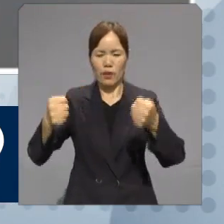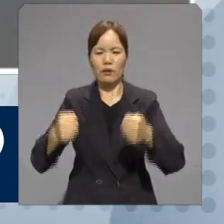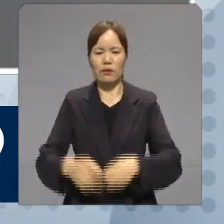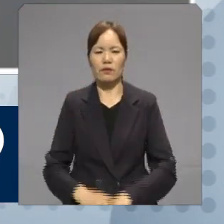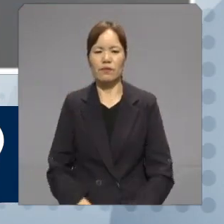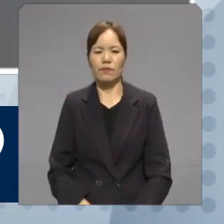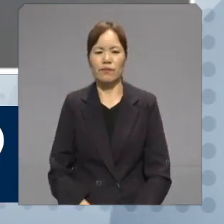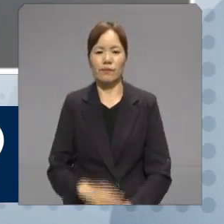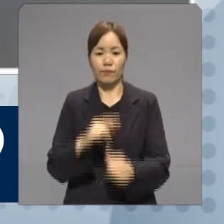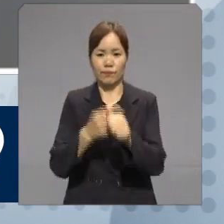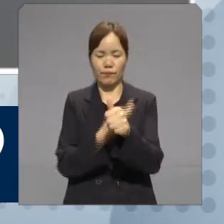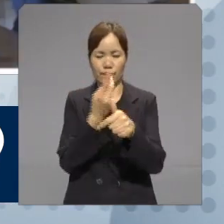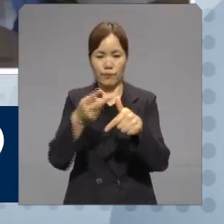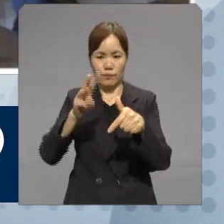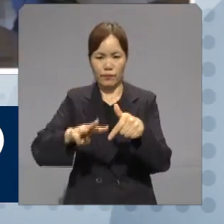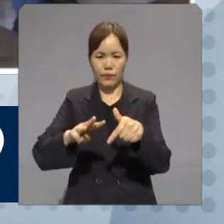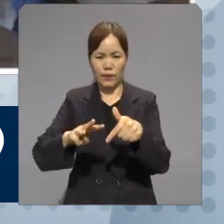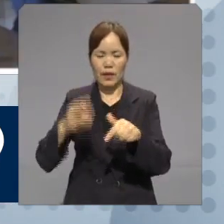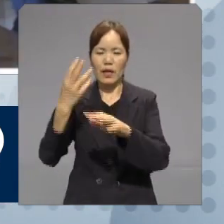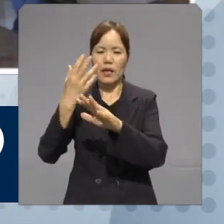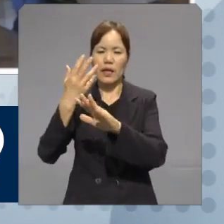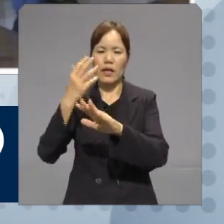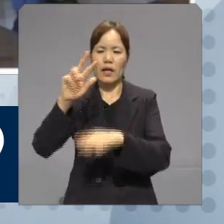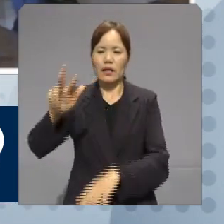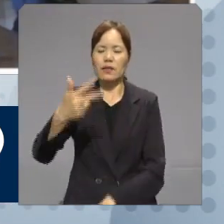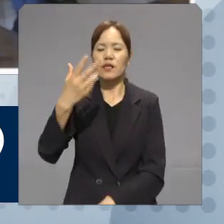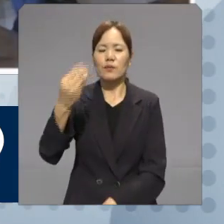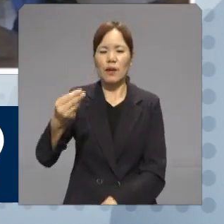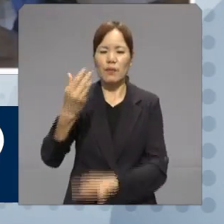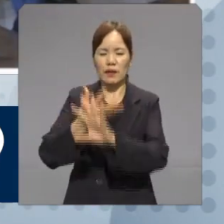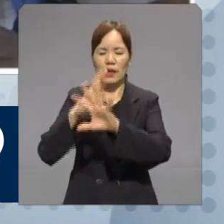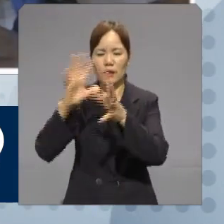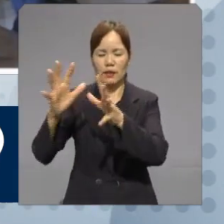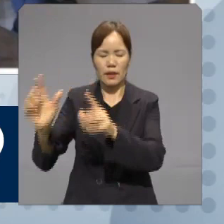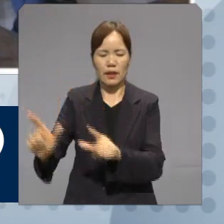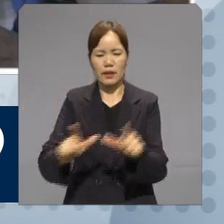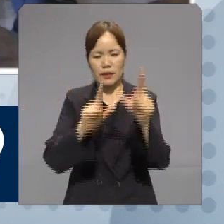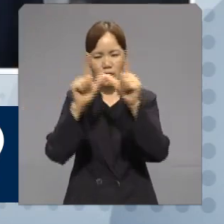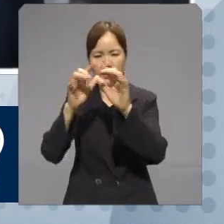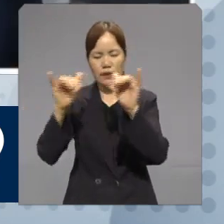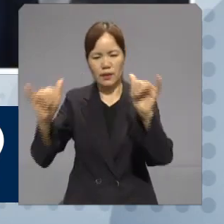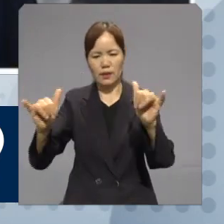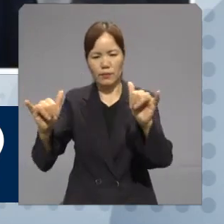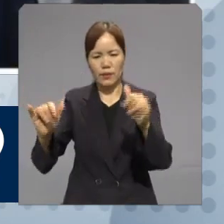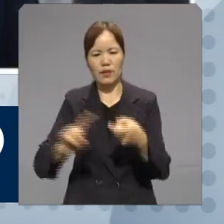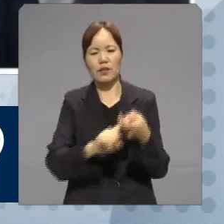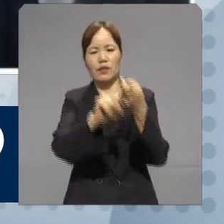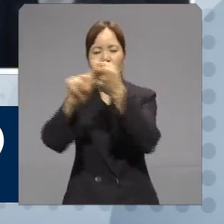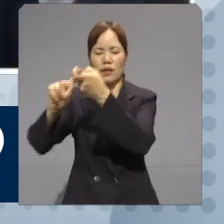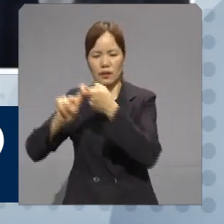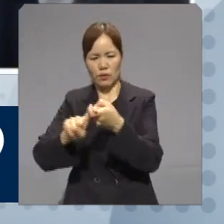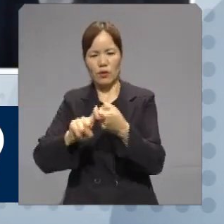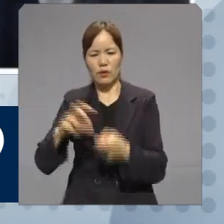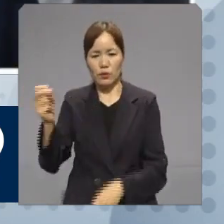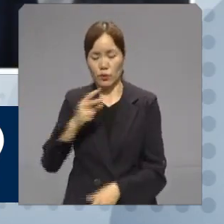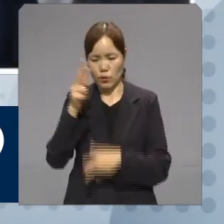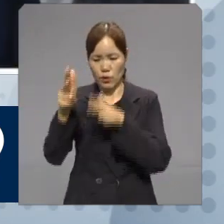인천은 아 700만 재외동포들의 네트워크의 중심지 그리고 재외동포